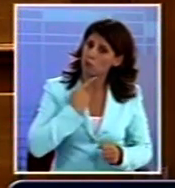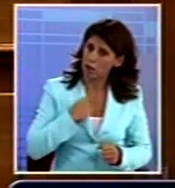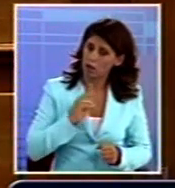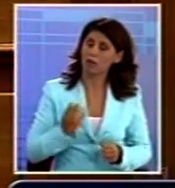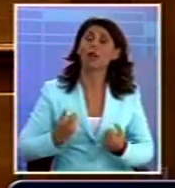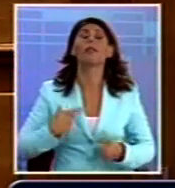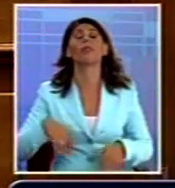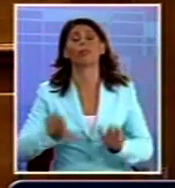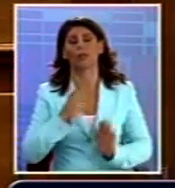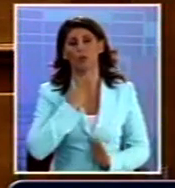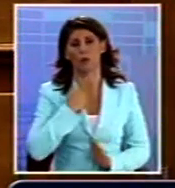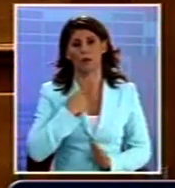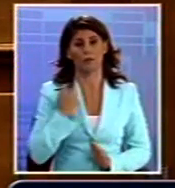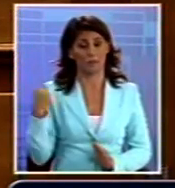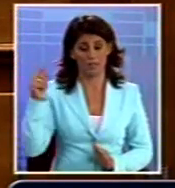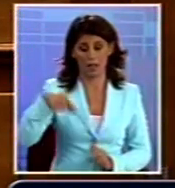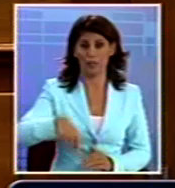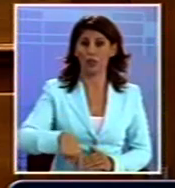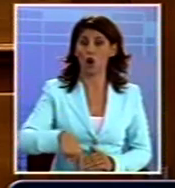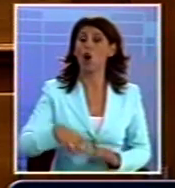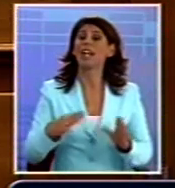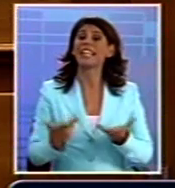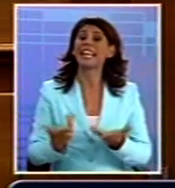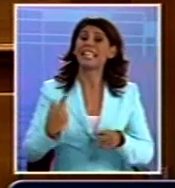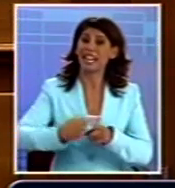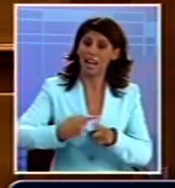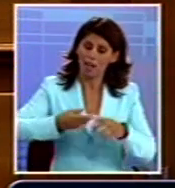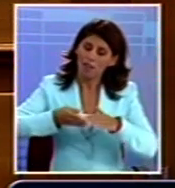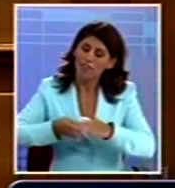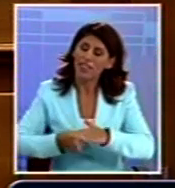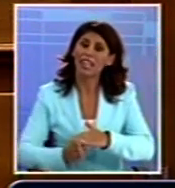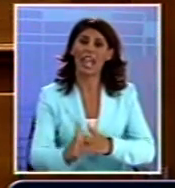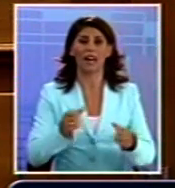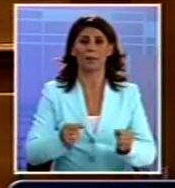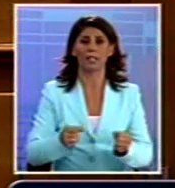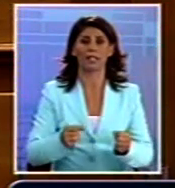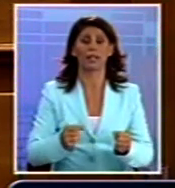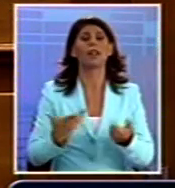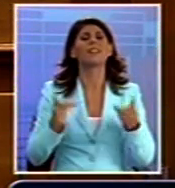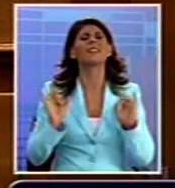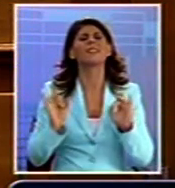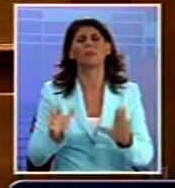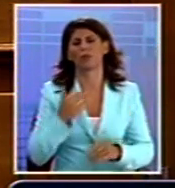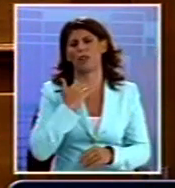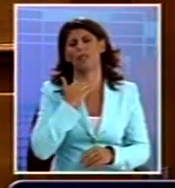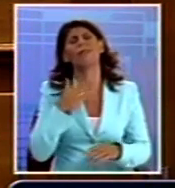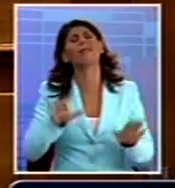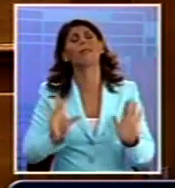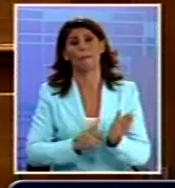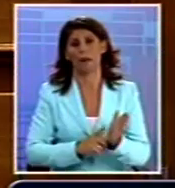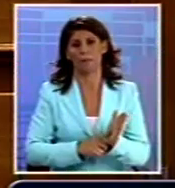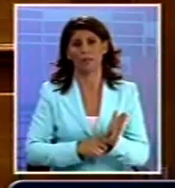είτε όχι, βρισκόμαστε εδώ γιατί η Ελλάδα βγαίνει από την κρίση και γιατί τίποτα δεν μπορεί, τίποτα δεν